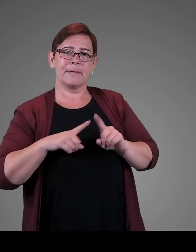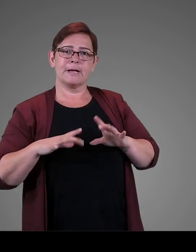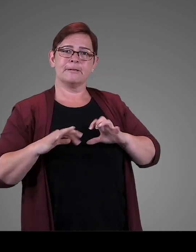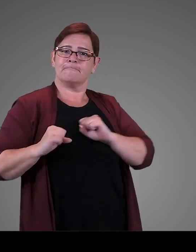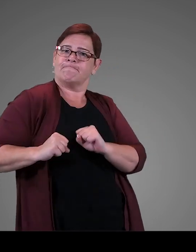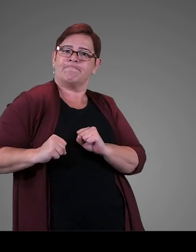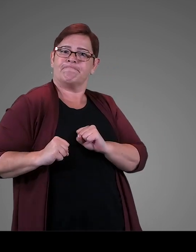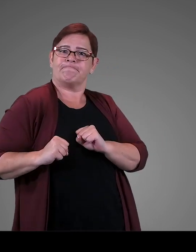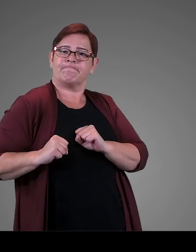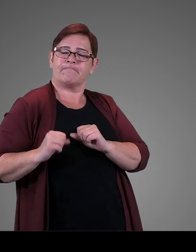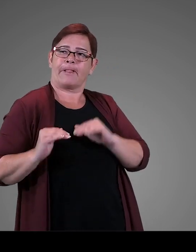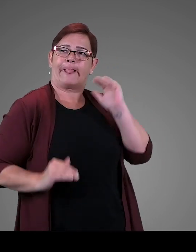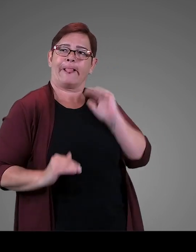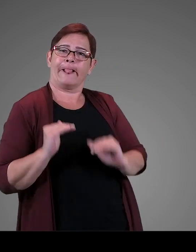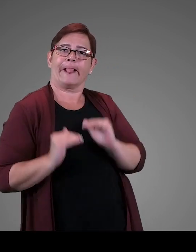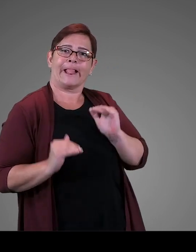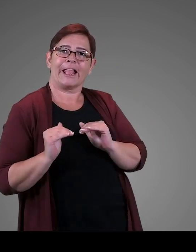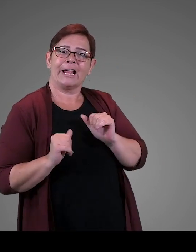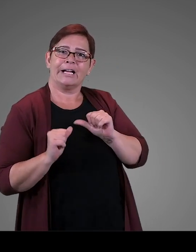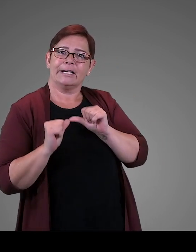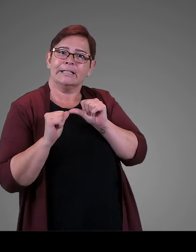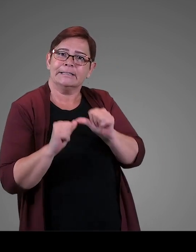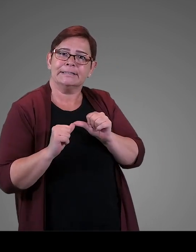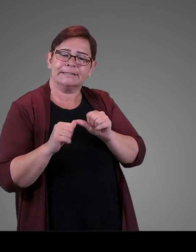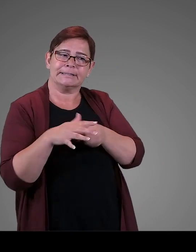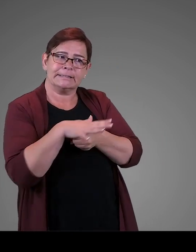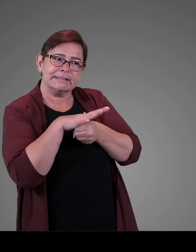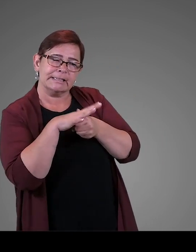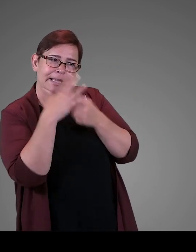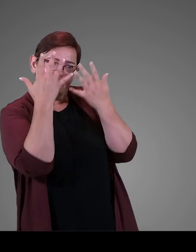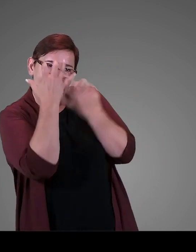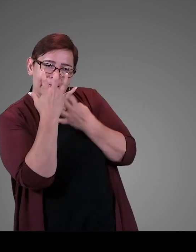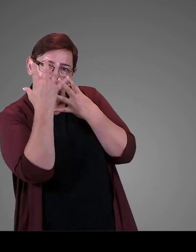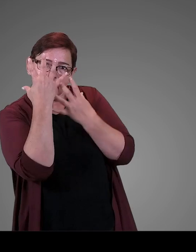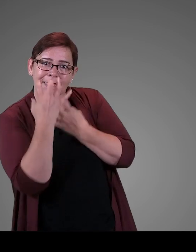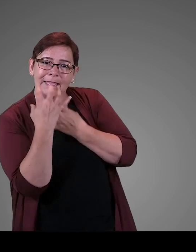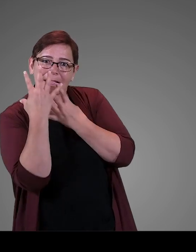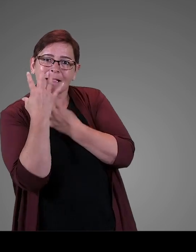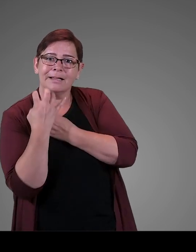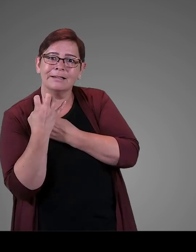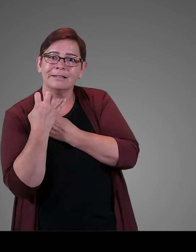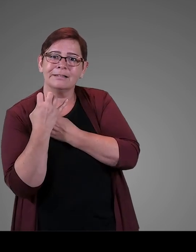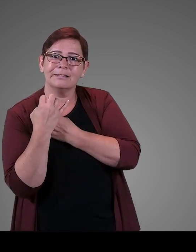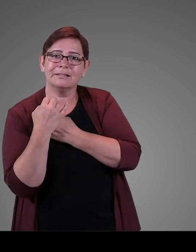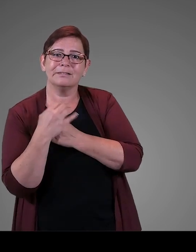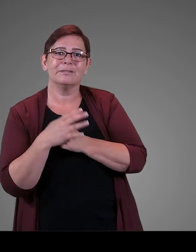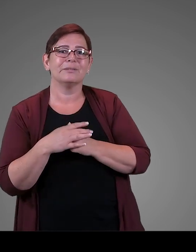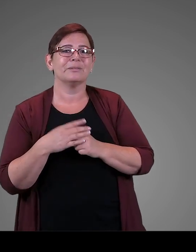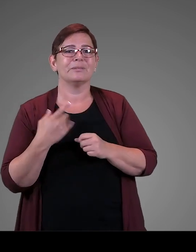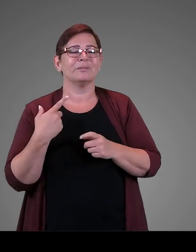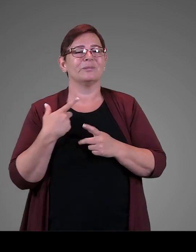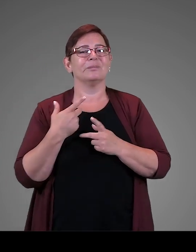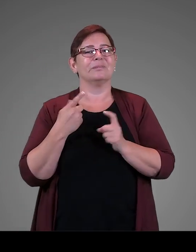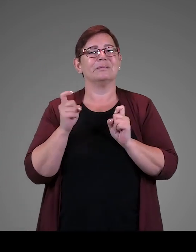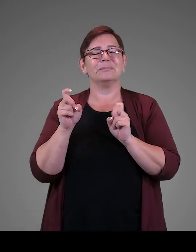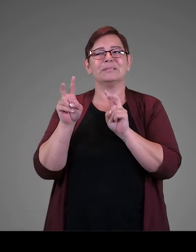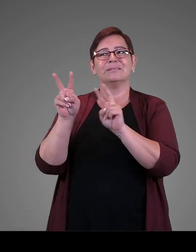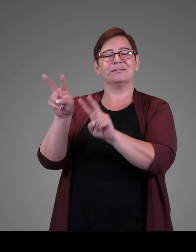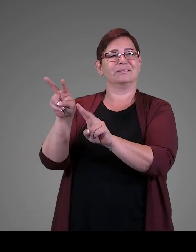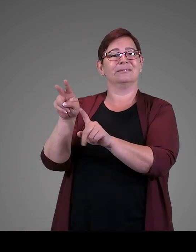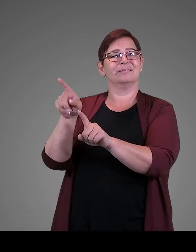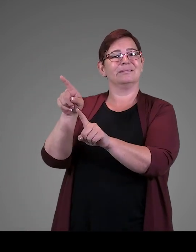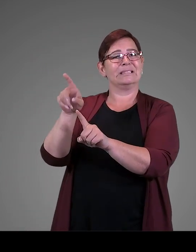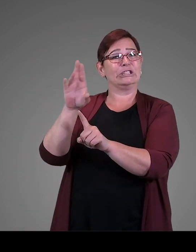d'affirmer les inégalités, d'affirmer les zones d'ombre. Donc, ce n'est